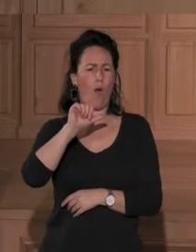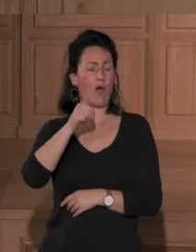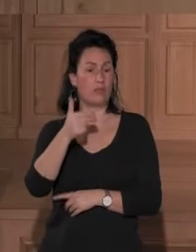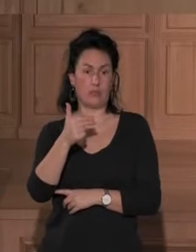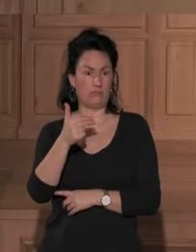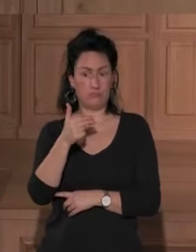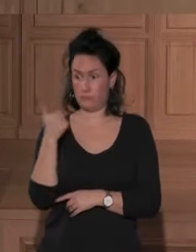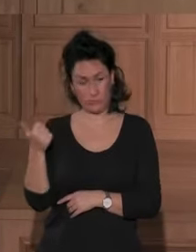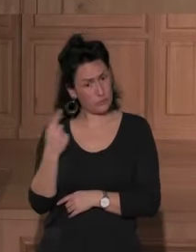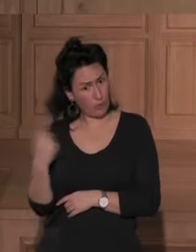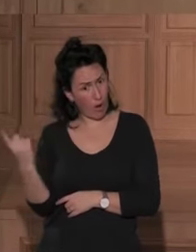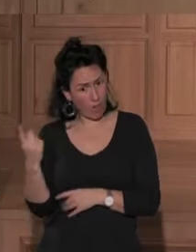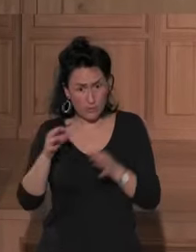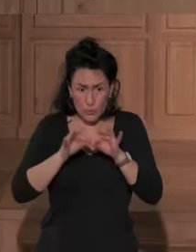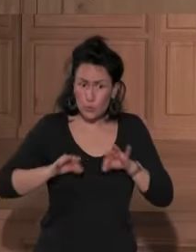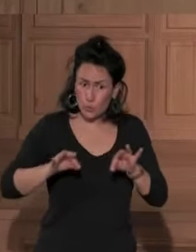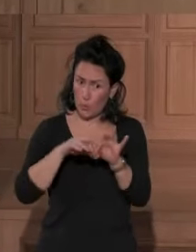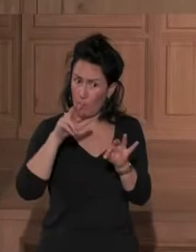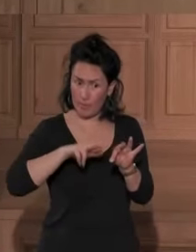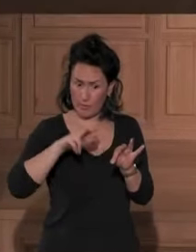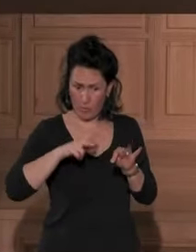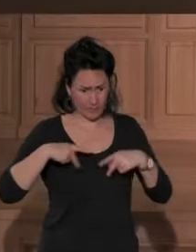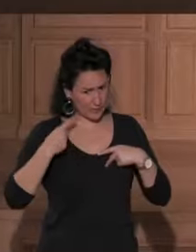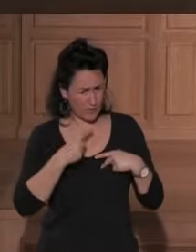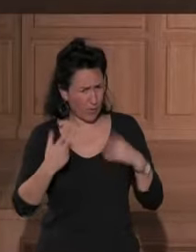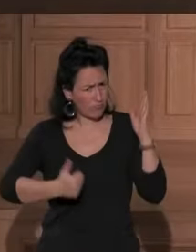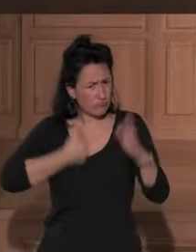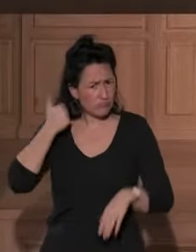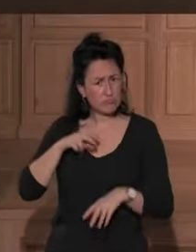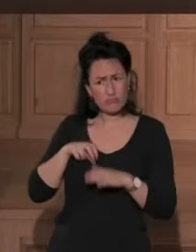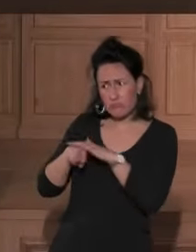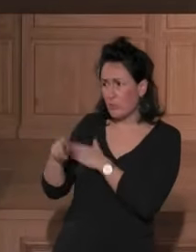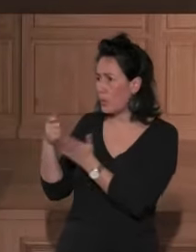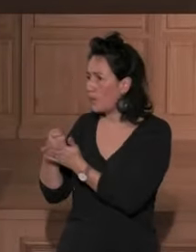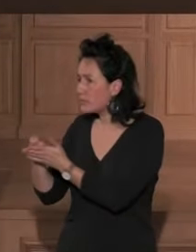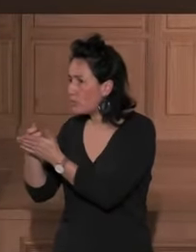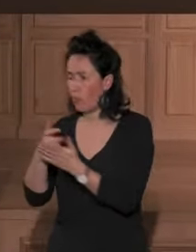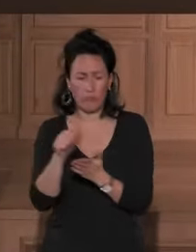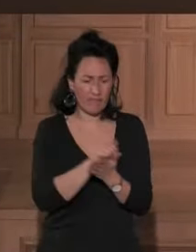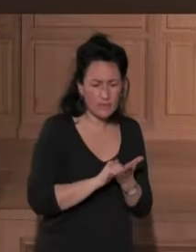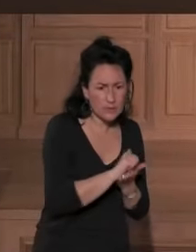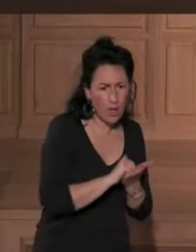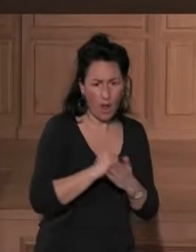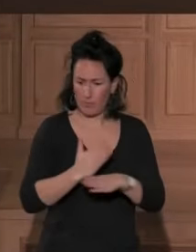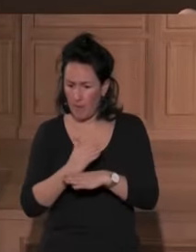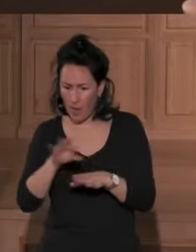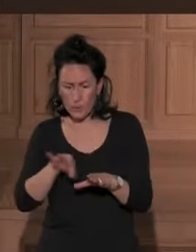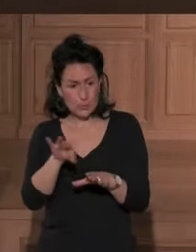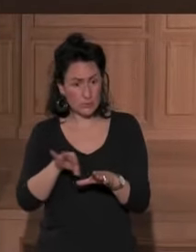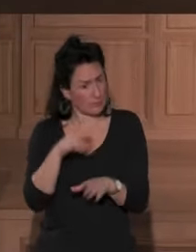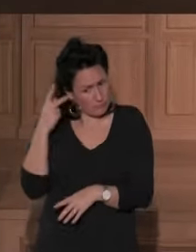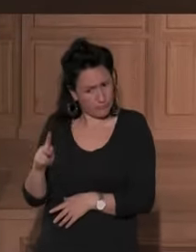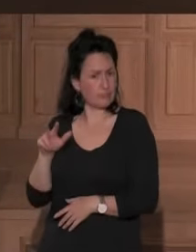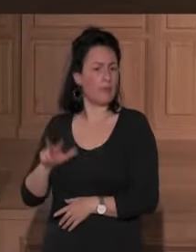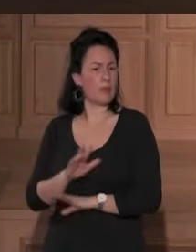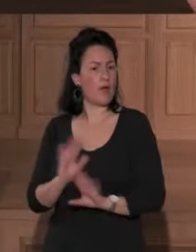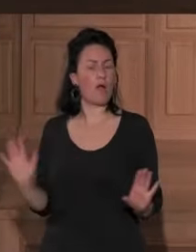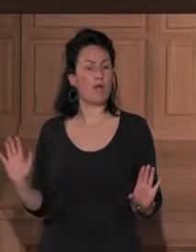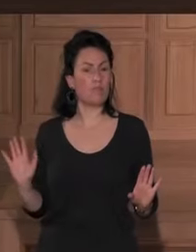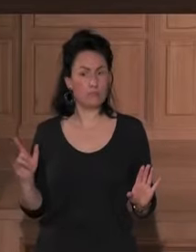il est complètement autonome, alors tout le temps avec un éducateur, mais il va faire ses courses, il va faire sa vaisselle, il prépare ses repas, et c'est son appartement. Et là,